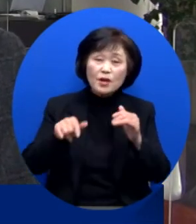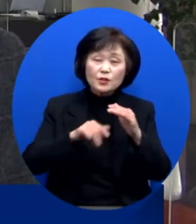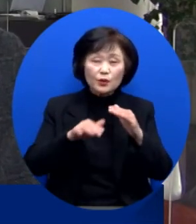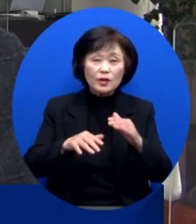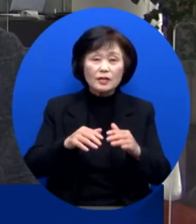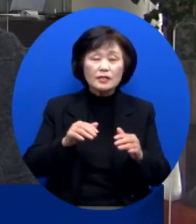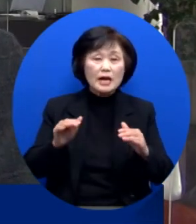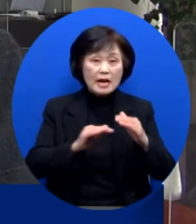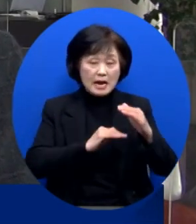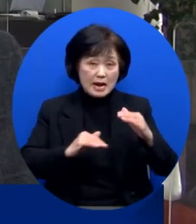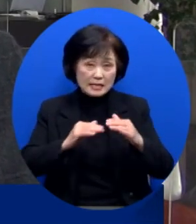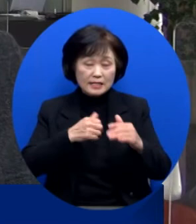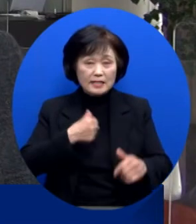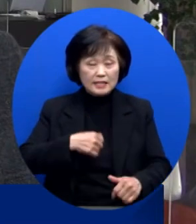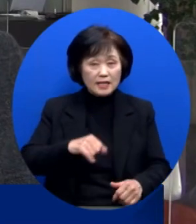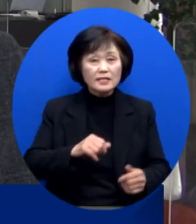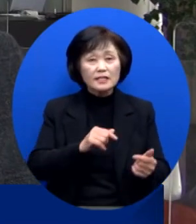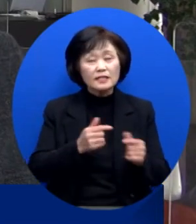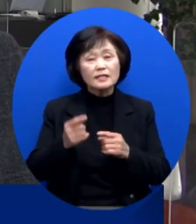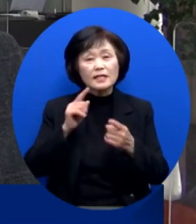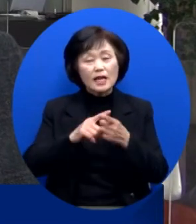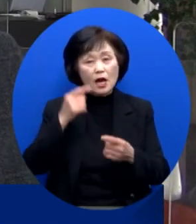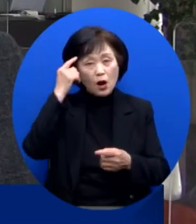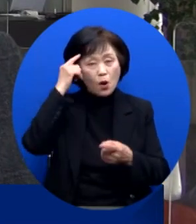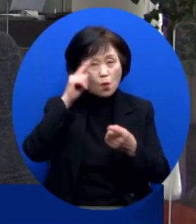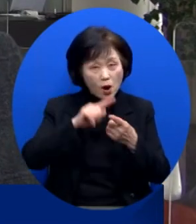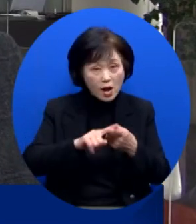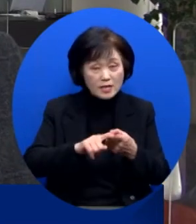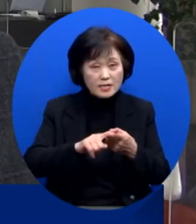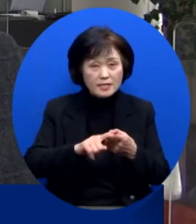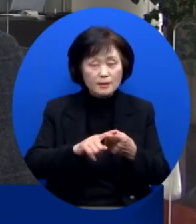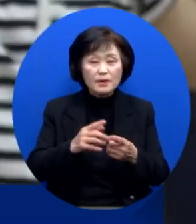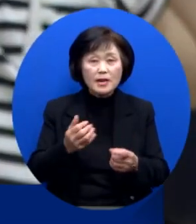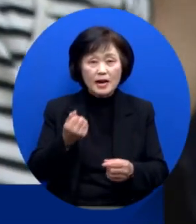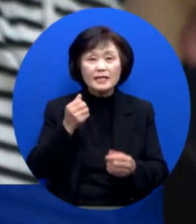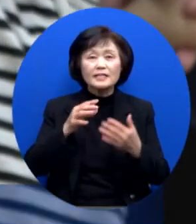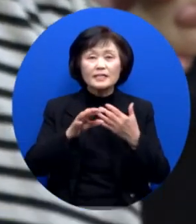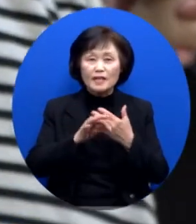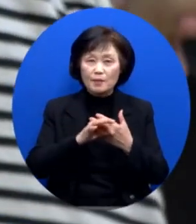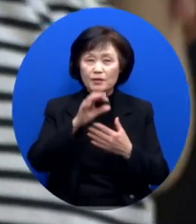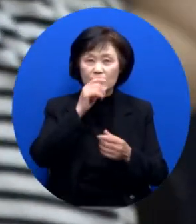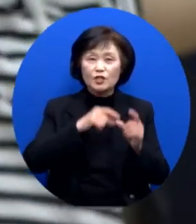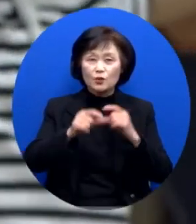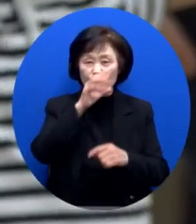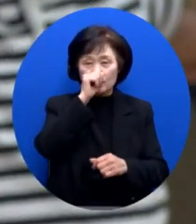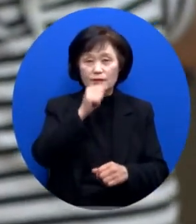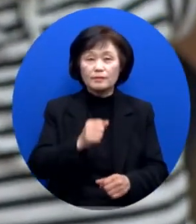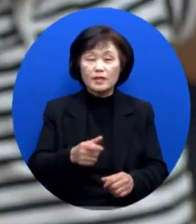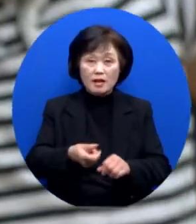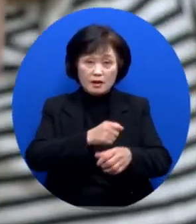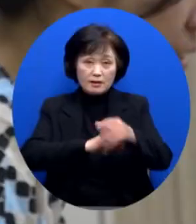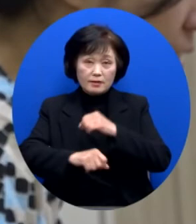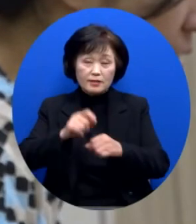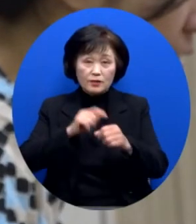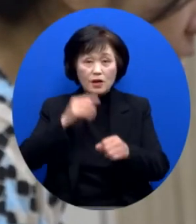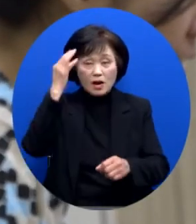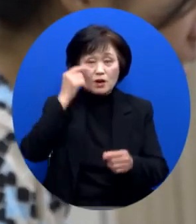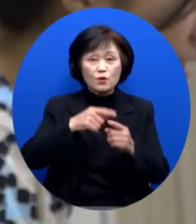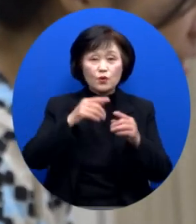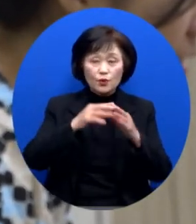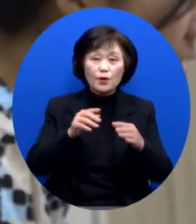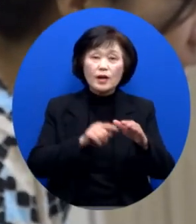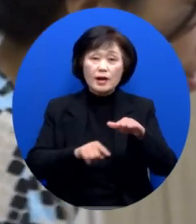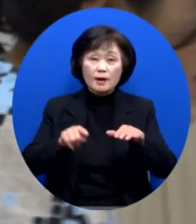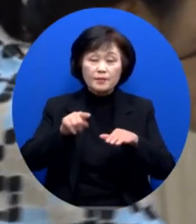대한 관심을 높인다면 교회가 하는 일이 충분히 결실을 맺을 수 있지 않을까. 보다 적극적으로 한국교회가